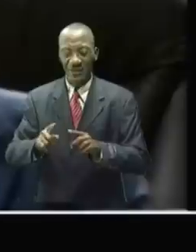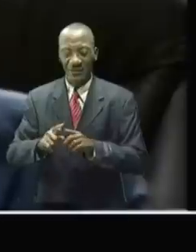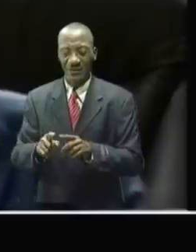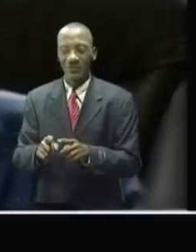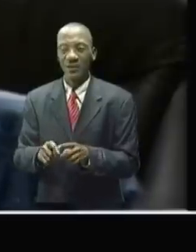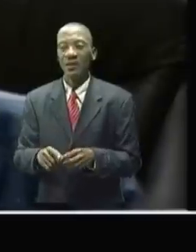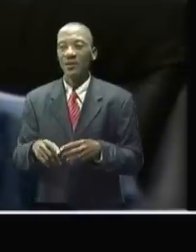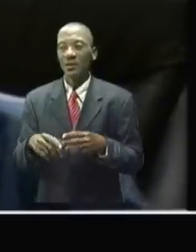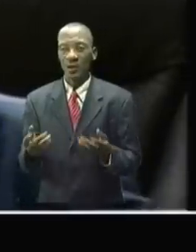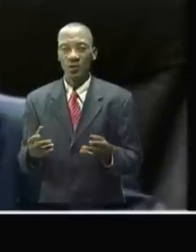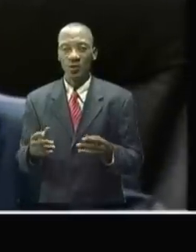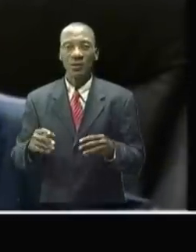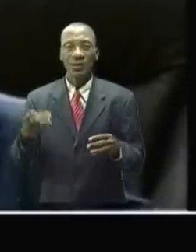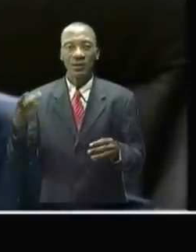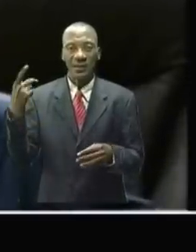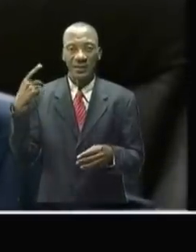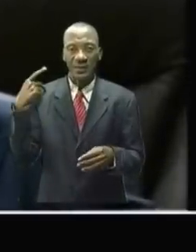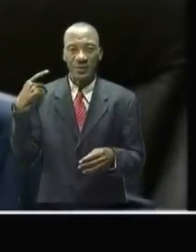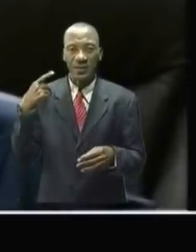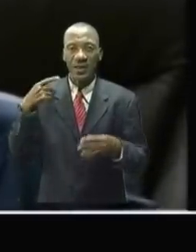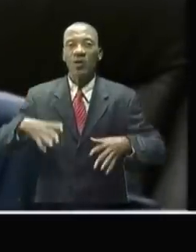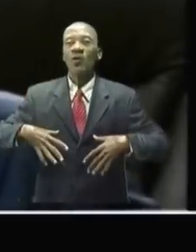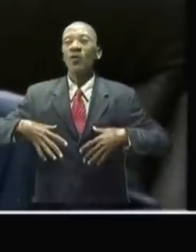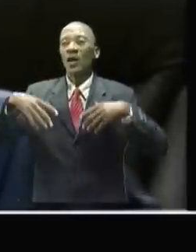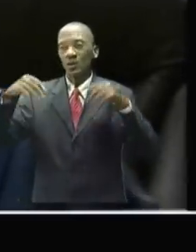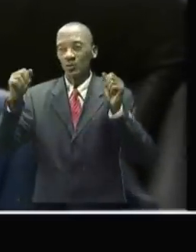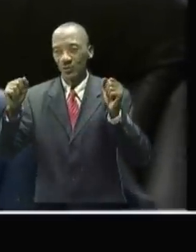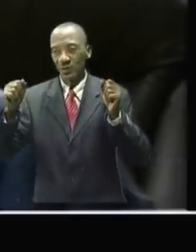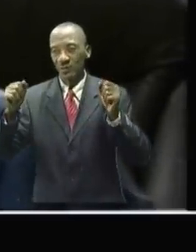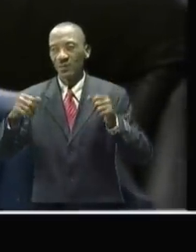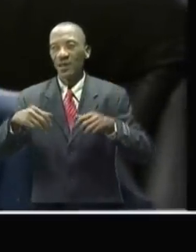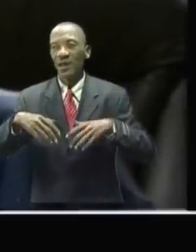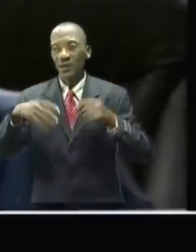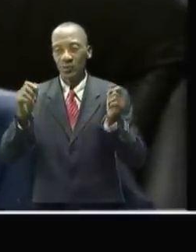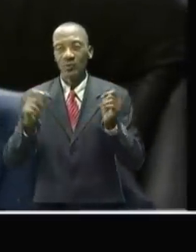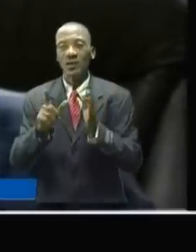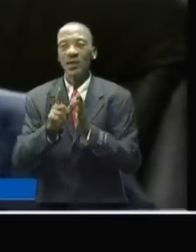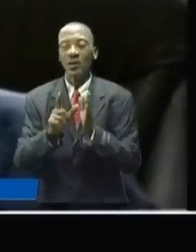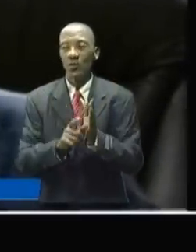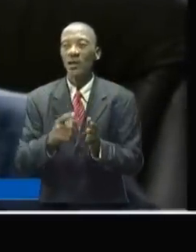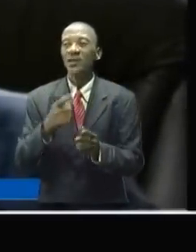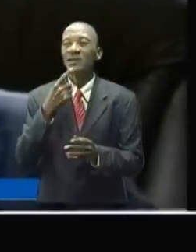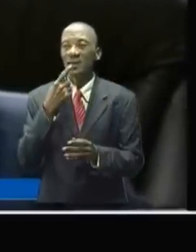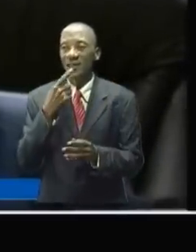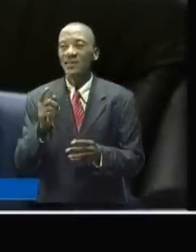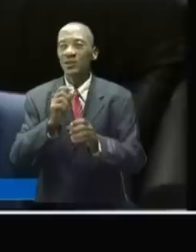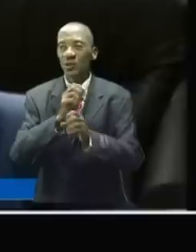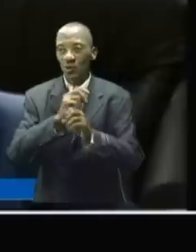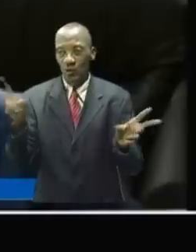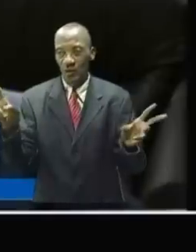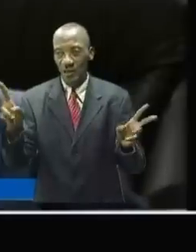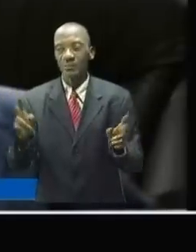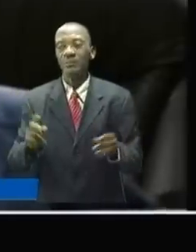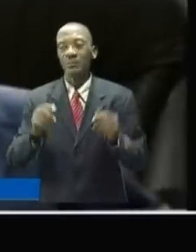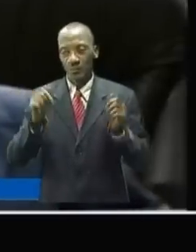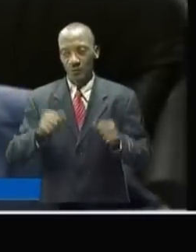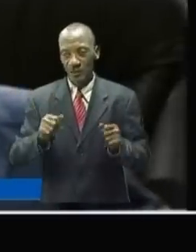Ils seront envoyés au Sénat pour examen en seconde